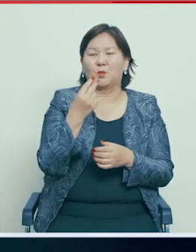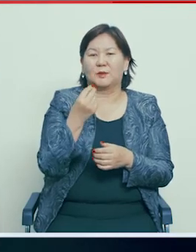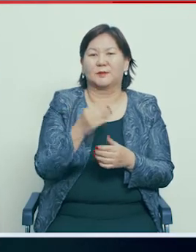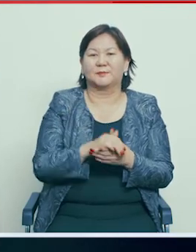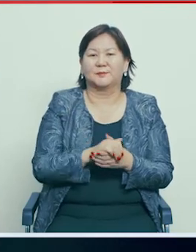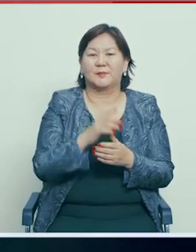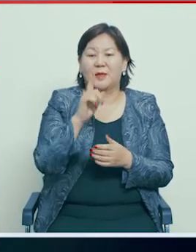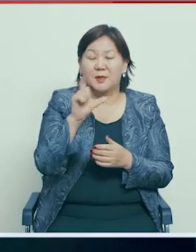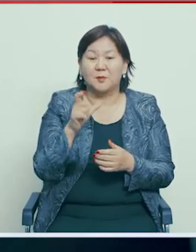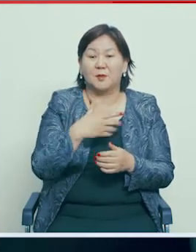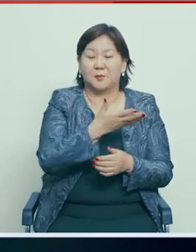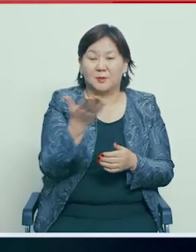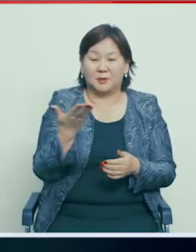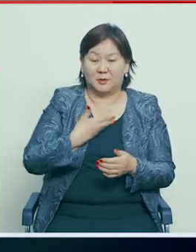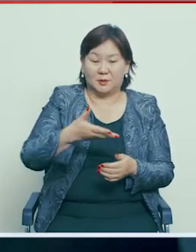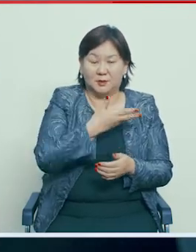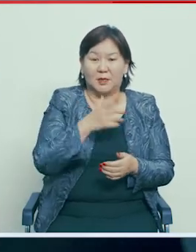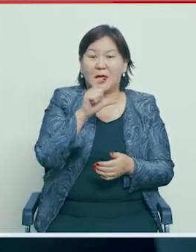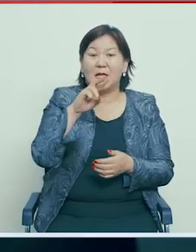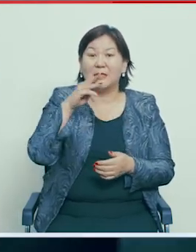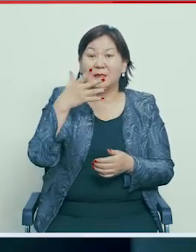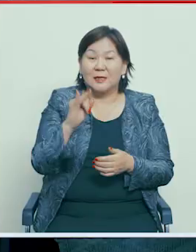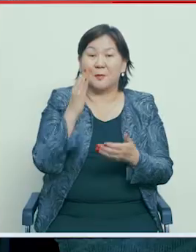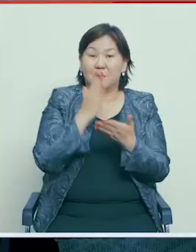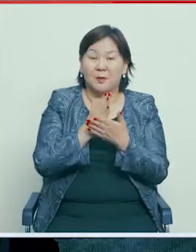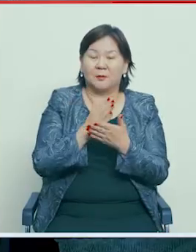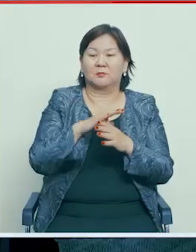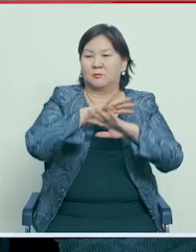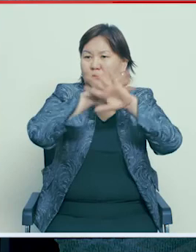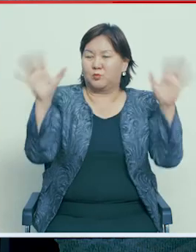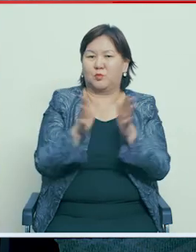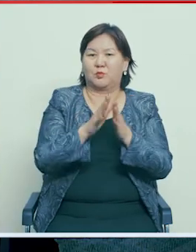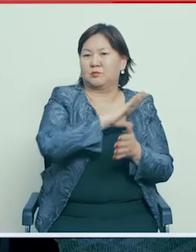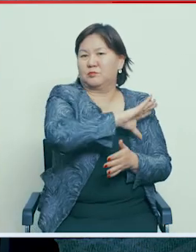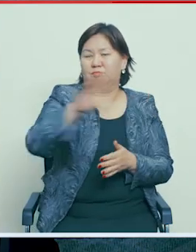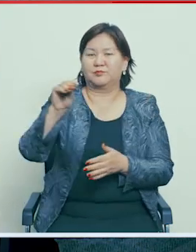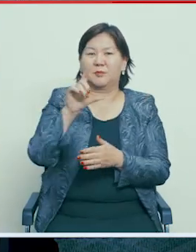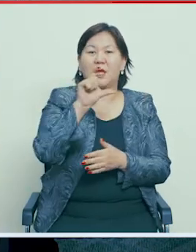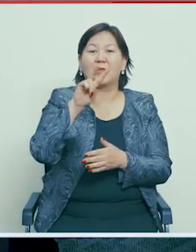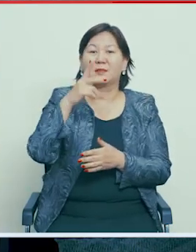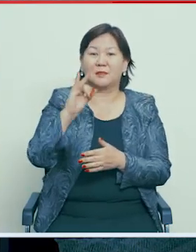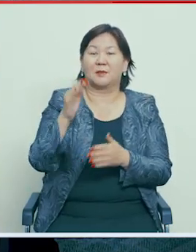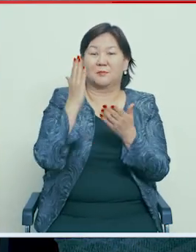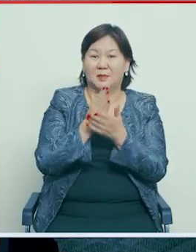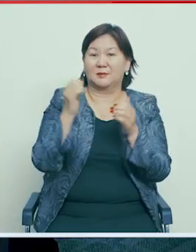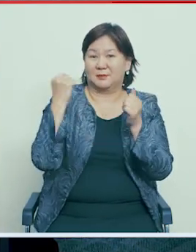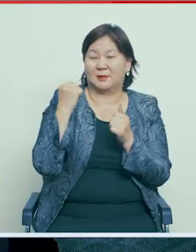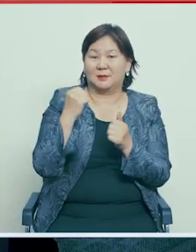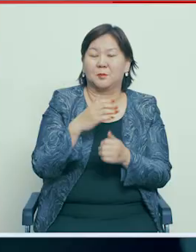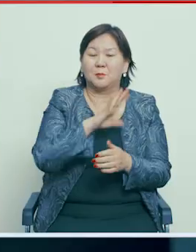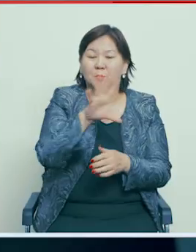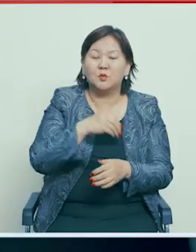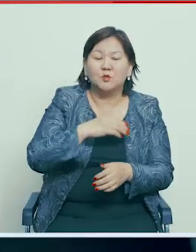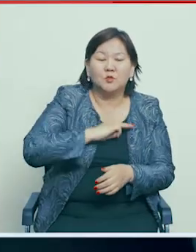дээ. Хэрвээ бид нар ээлтэй байх юм бол энэ улс маань тэр чигээрээ бүх хүмүүс ээлтэй байж чадхаар байгаа байхгүй юу? Тэгэхээр бидний төлөө